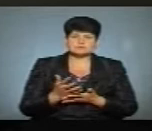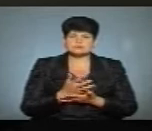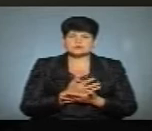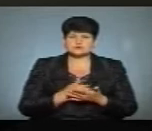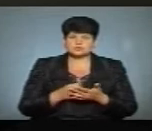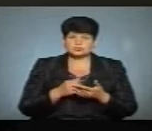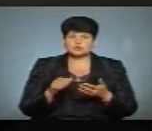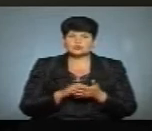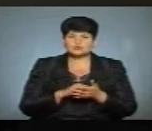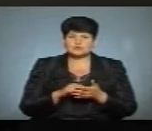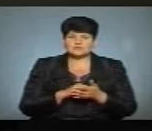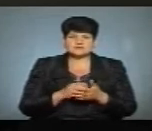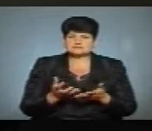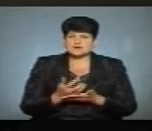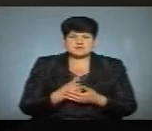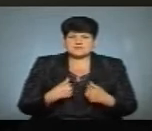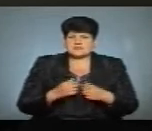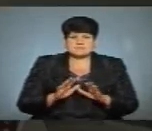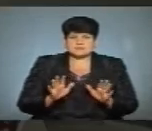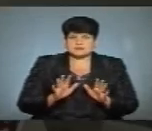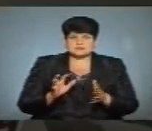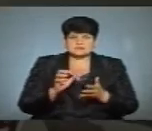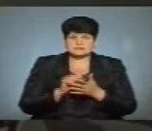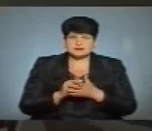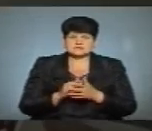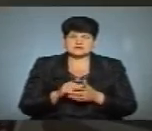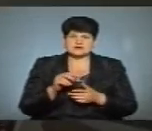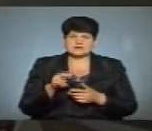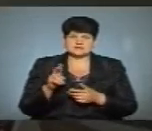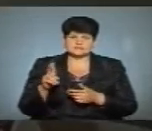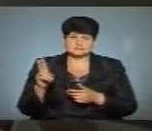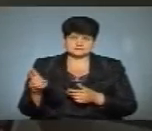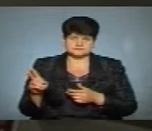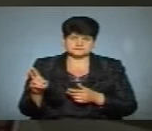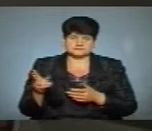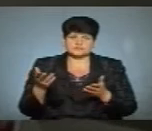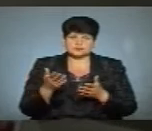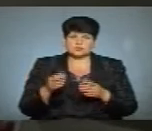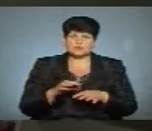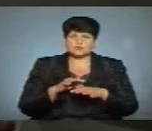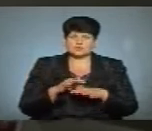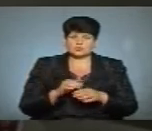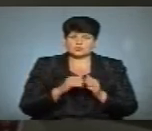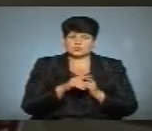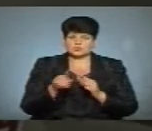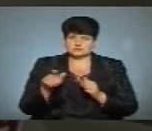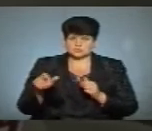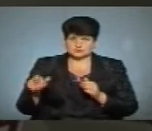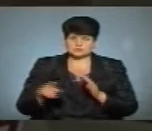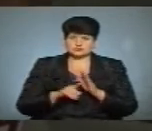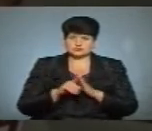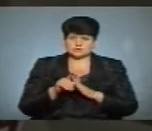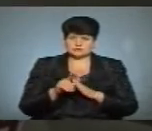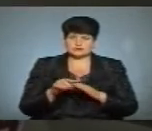Збіркою документів збирає не ми, займається лікарська консультативна комісія, яку проходить кожна людина. У нас спочатку